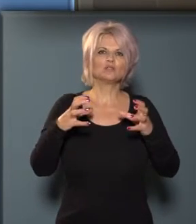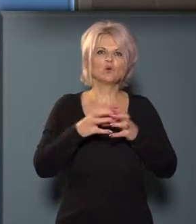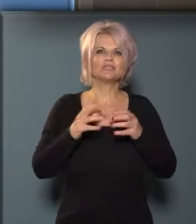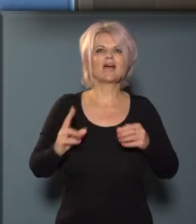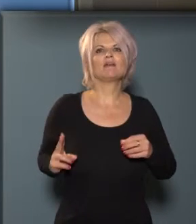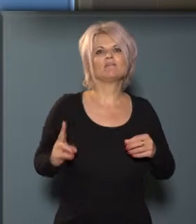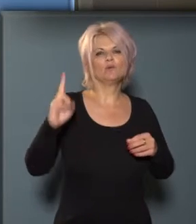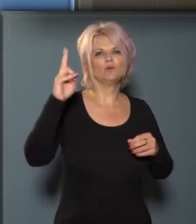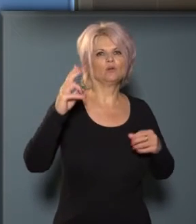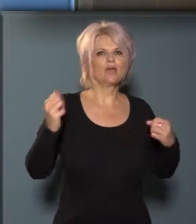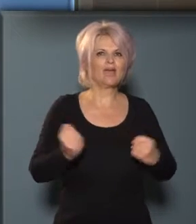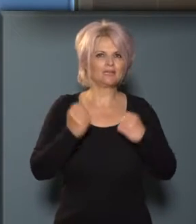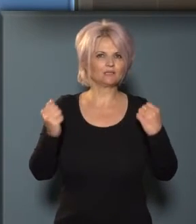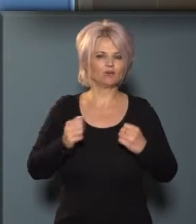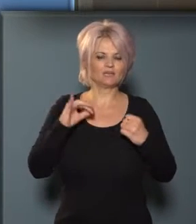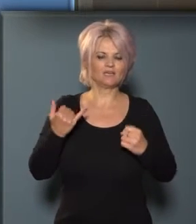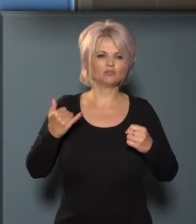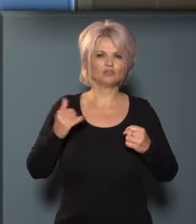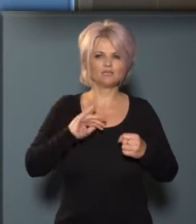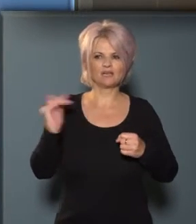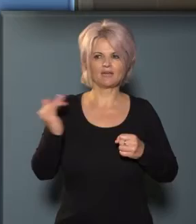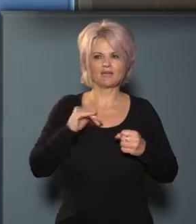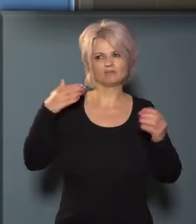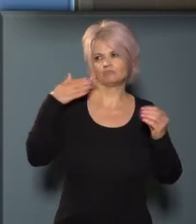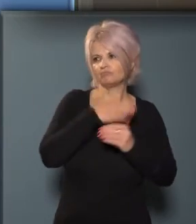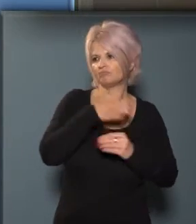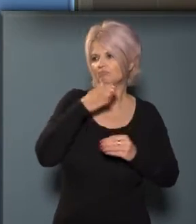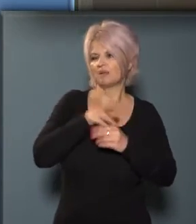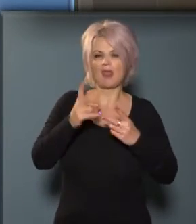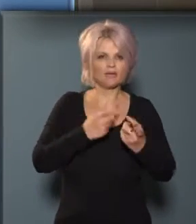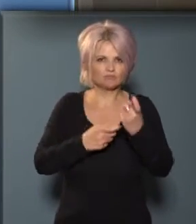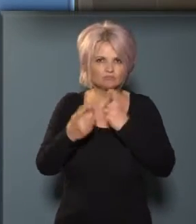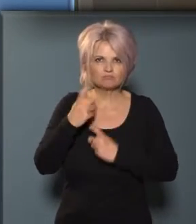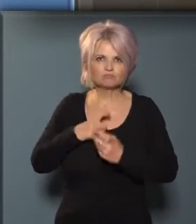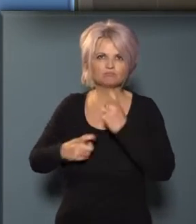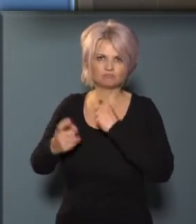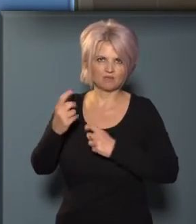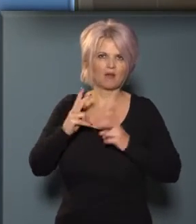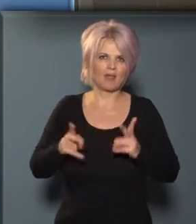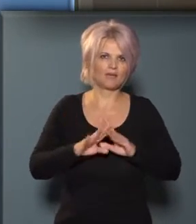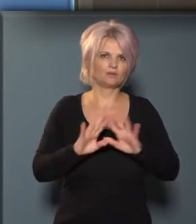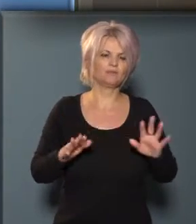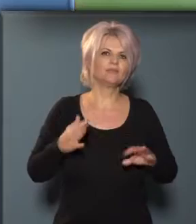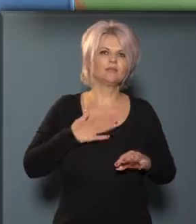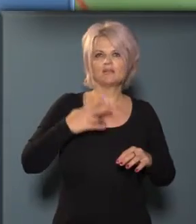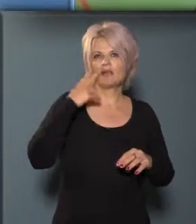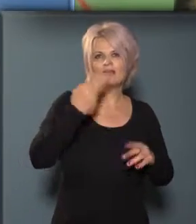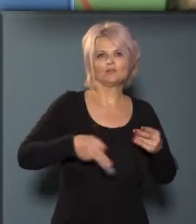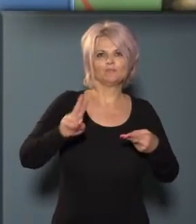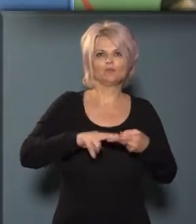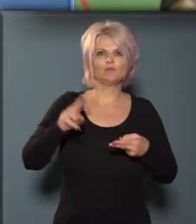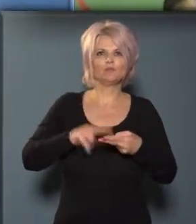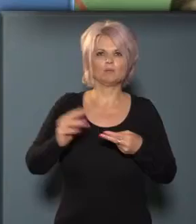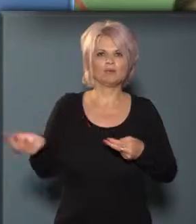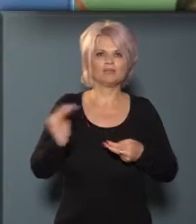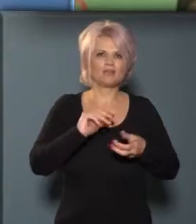edzők maguk megteszik azt, hogy megkeresik ezeket a gyerekeket, tehát be lehet őket vonni. Én azt látom, és azt tapasztalom, hogy egyre több gyerek